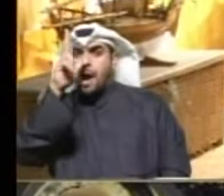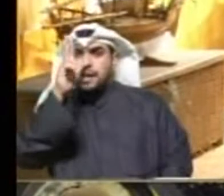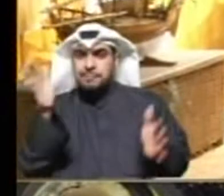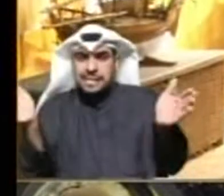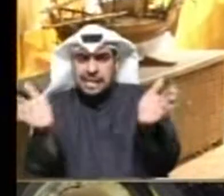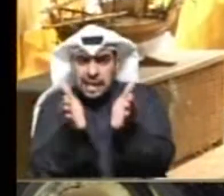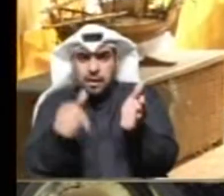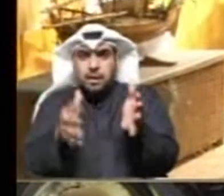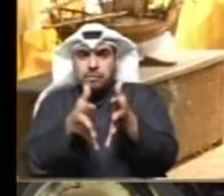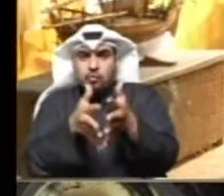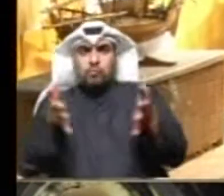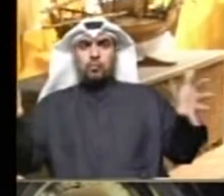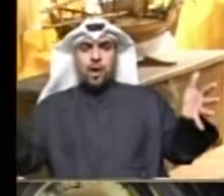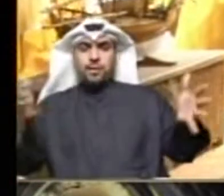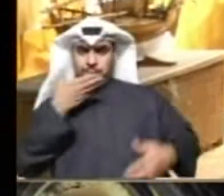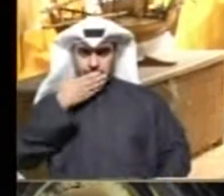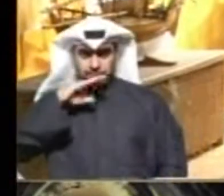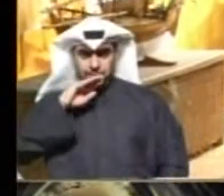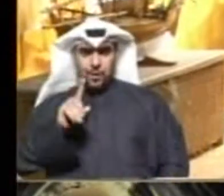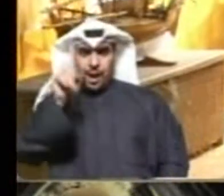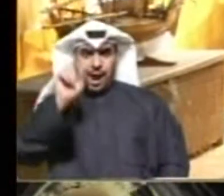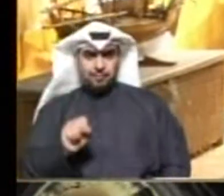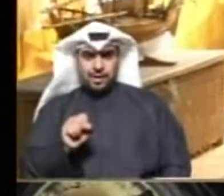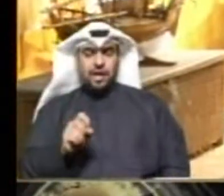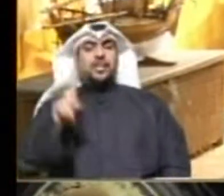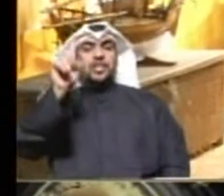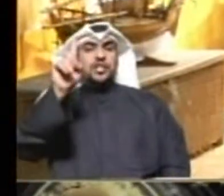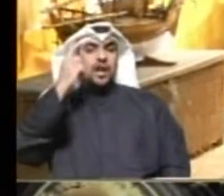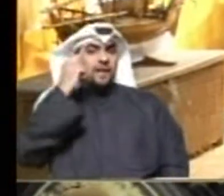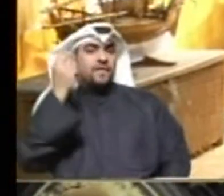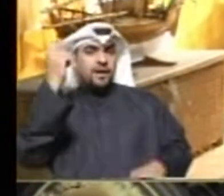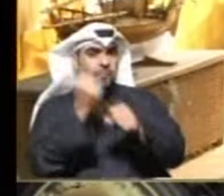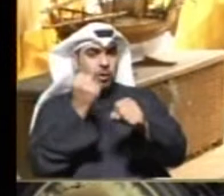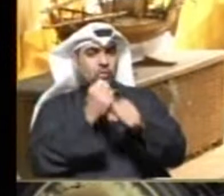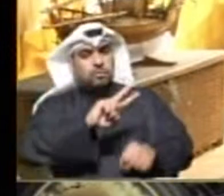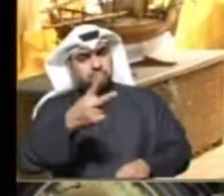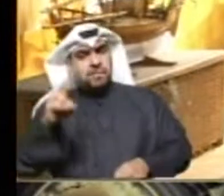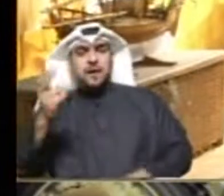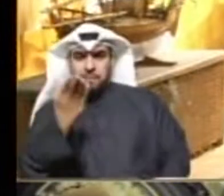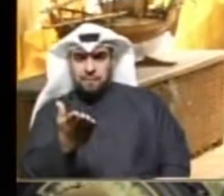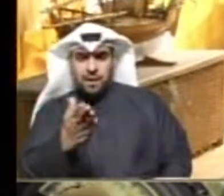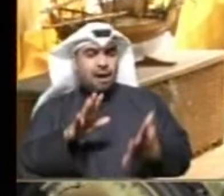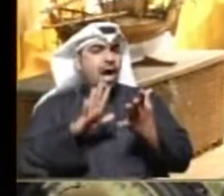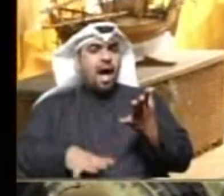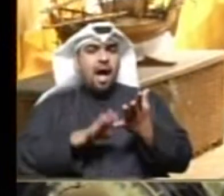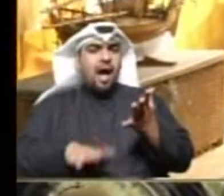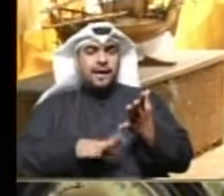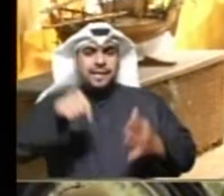صارت قد مدينة، الحين صارت وبعد في مشاريع ثانية. آخر شيء سوينا الحين